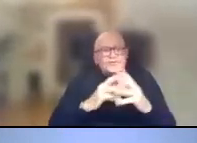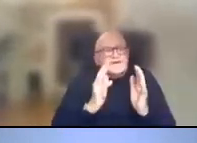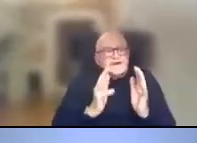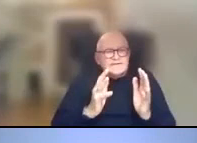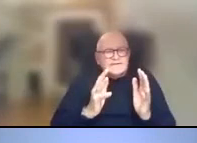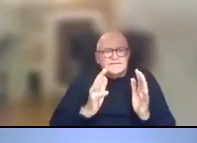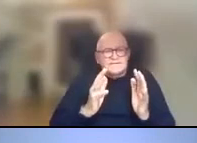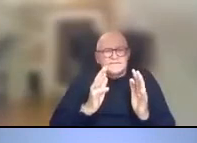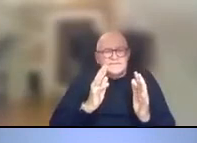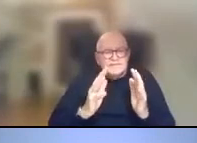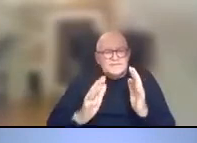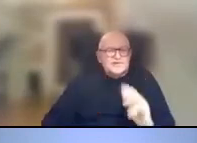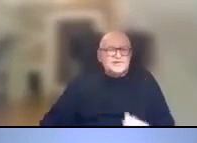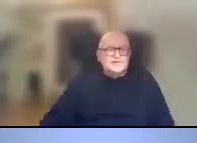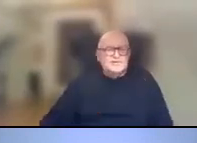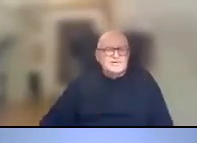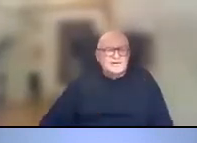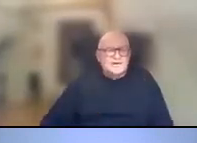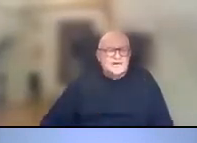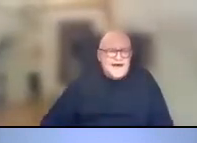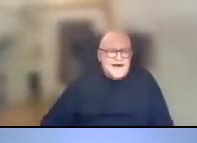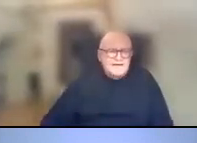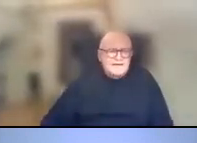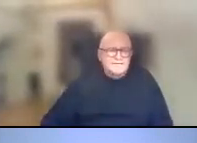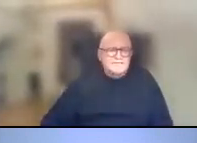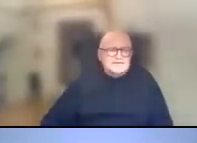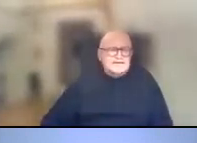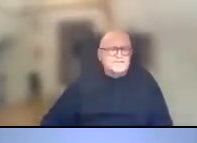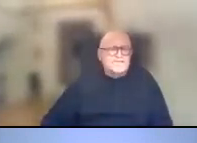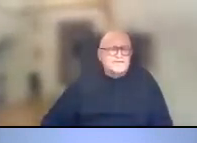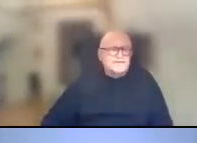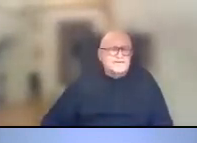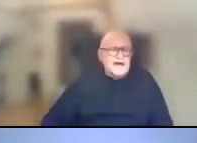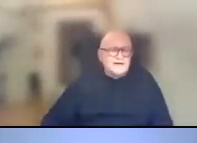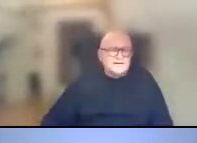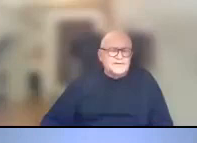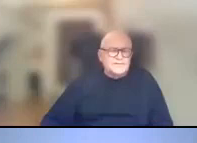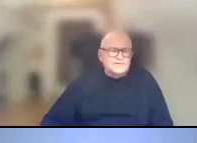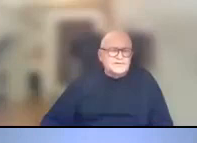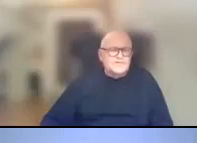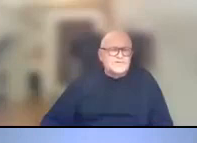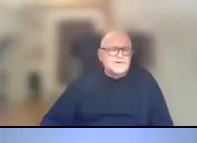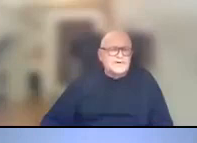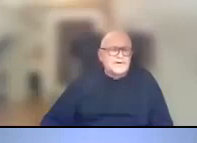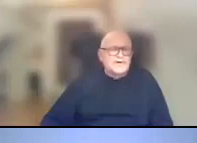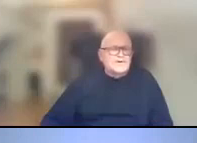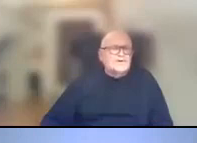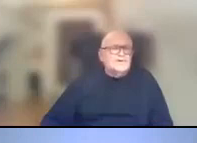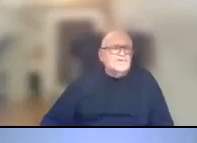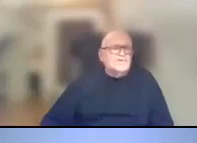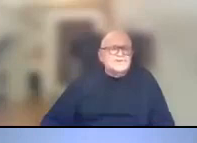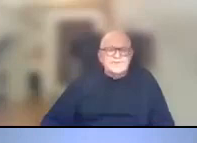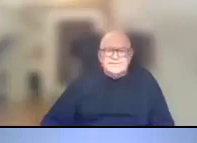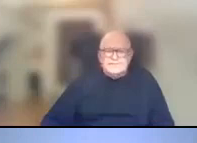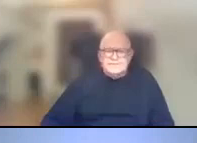Und die Grenze zwischen eigenem Missempfinden, eigener Verbitterung,